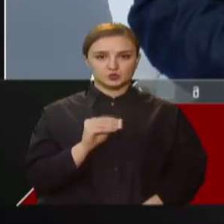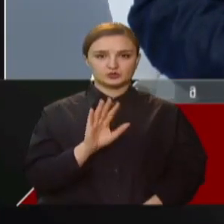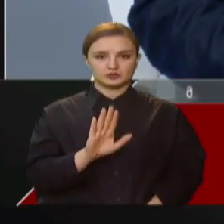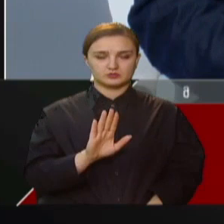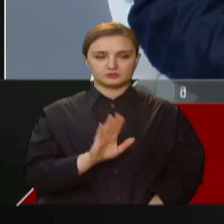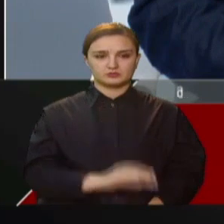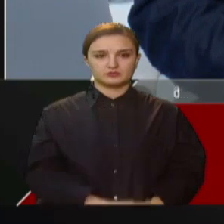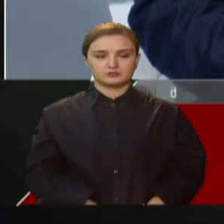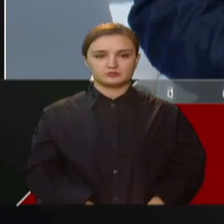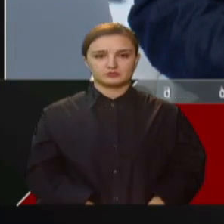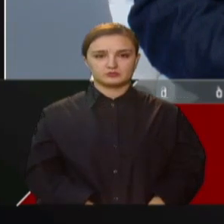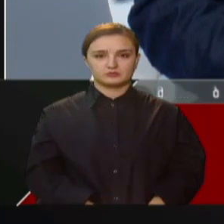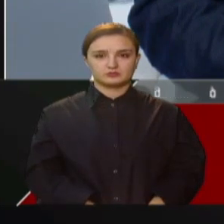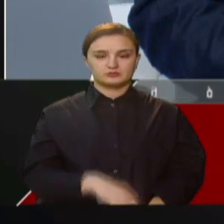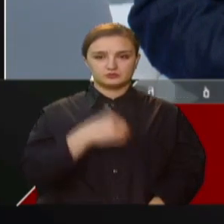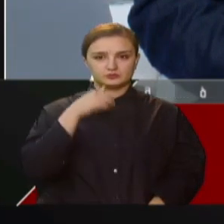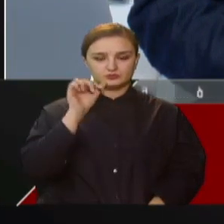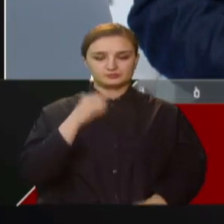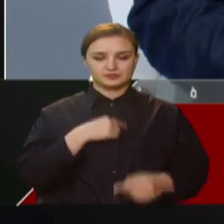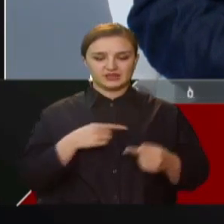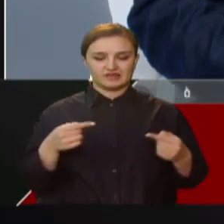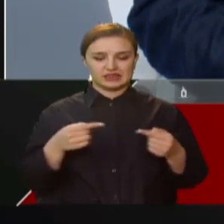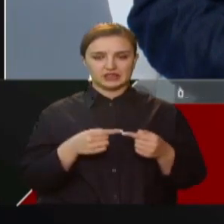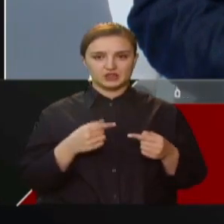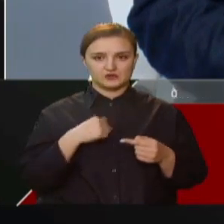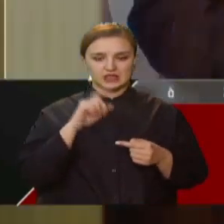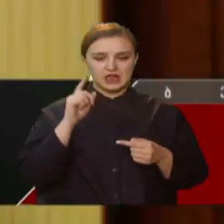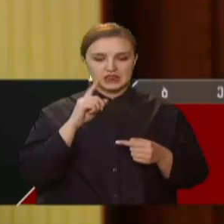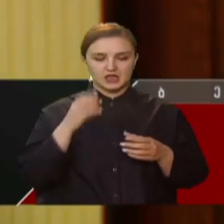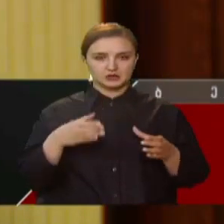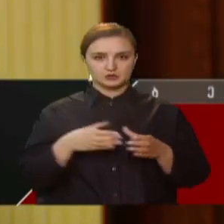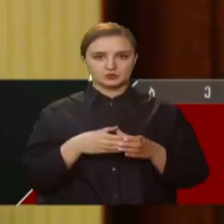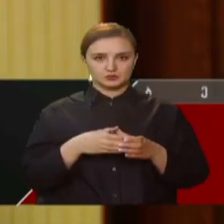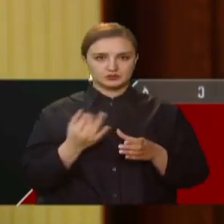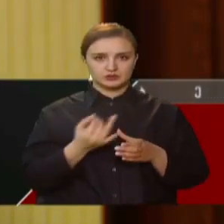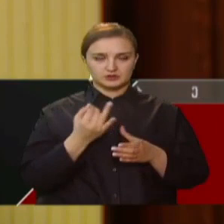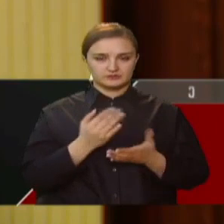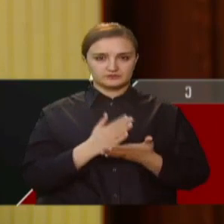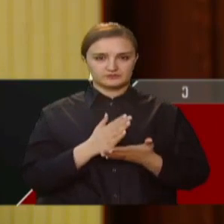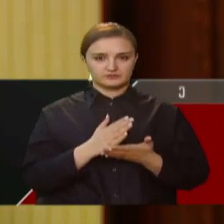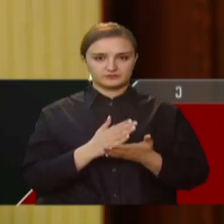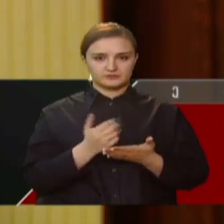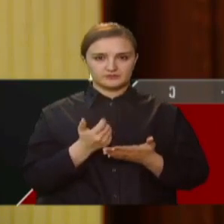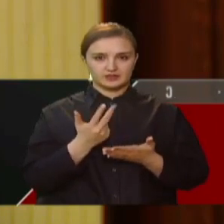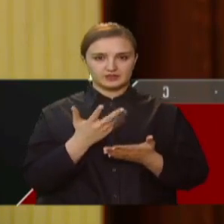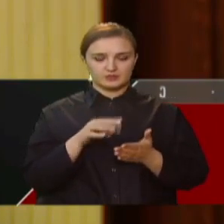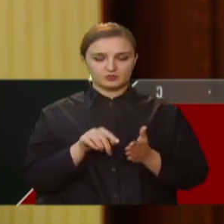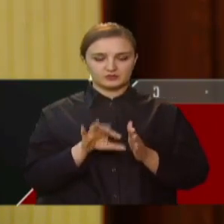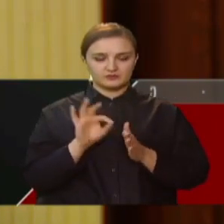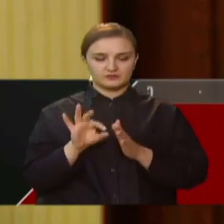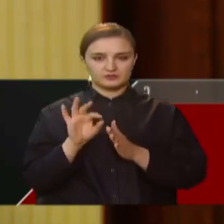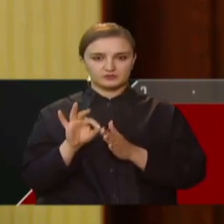ერთი წამით მე გუშინ დავადგინე ჩვენ ახალგაზრული ფთაკვავ საინტერესო, რამოდენიმე ამოვაგდეთ,